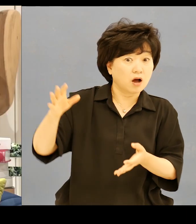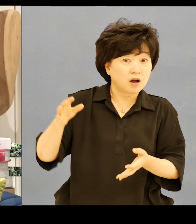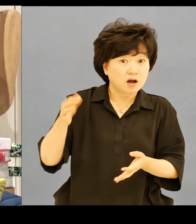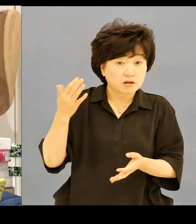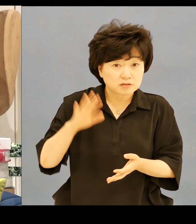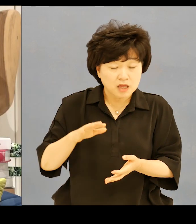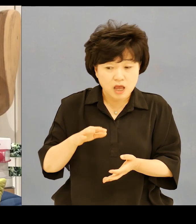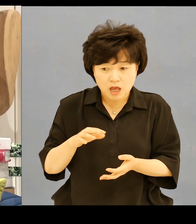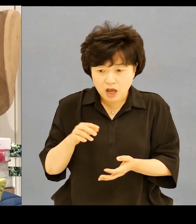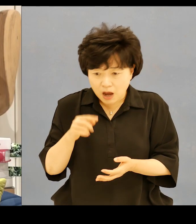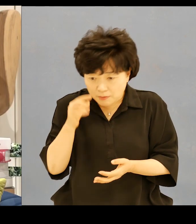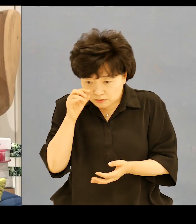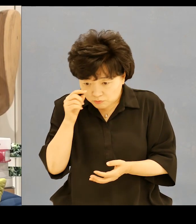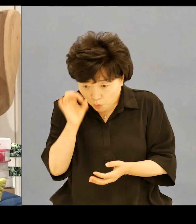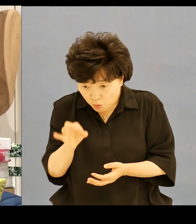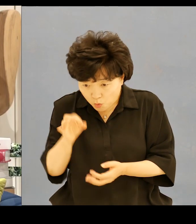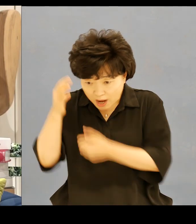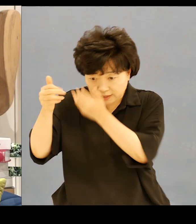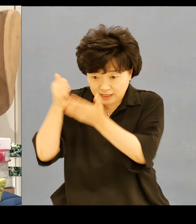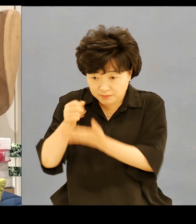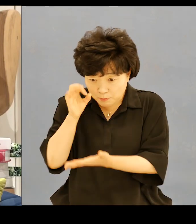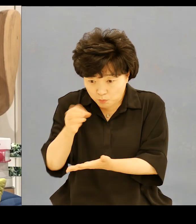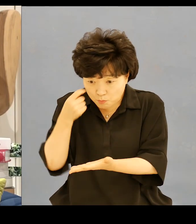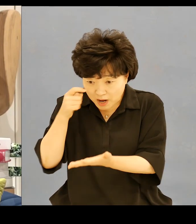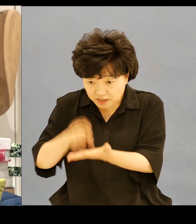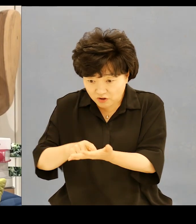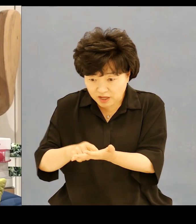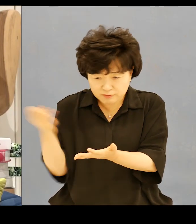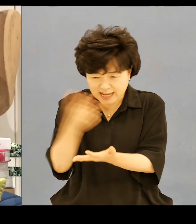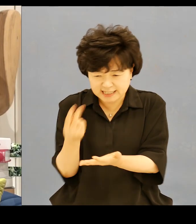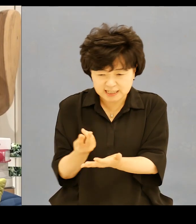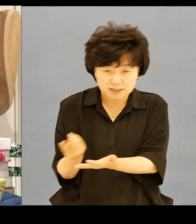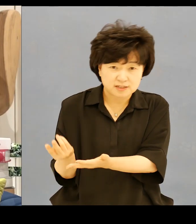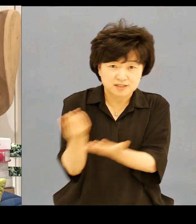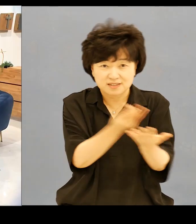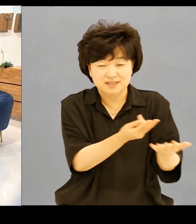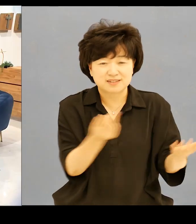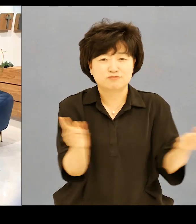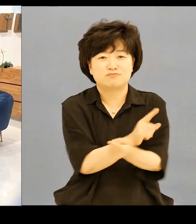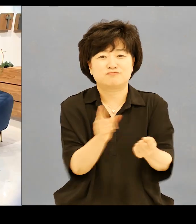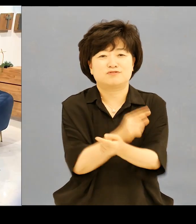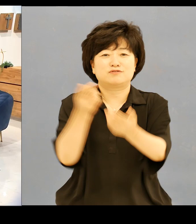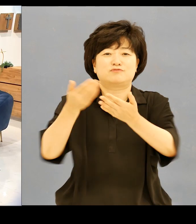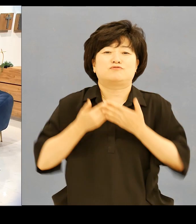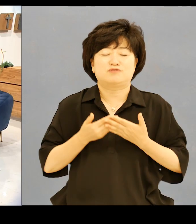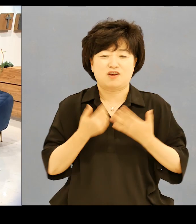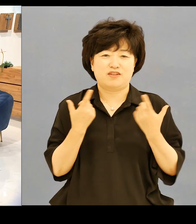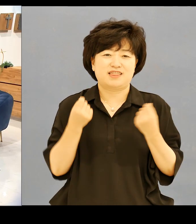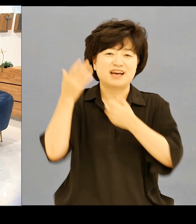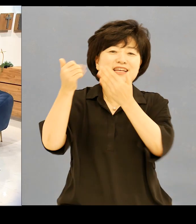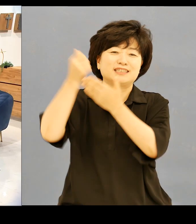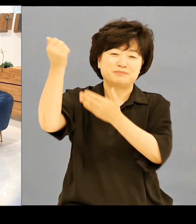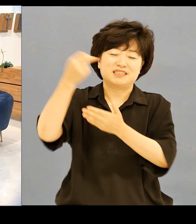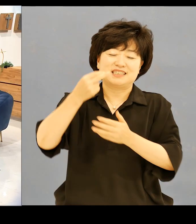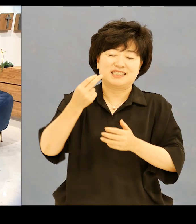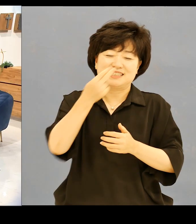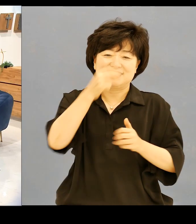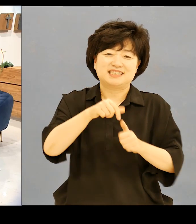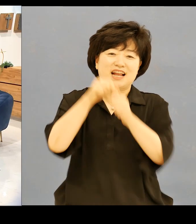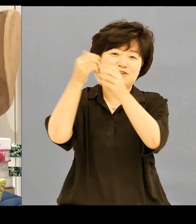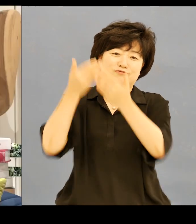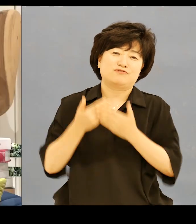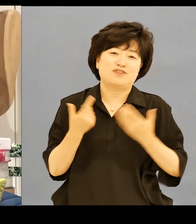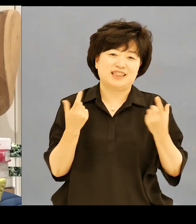저를 다시 이제 수술실로 인도해 주셨다고. 생각이 들었었어요. 대박. 그래서 그게 어떤 느낌이었어요?